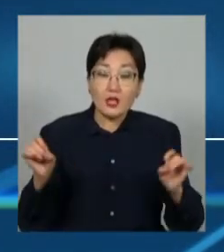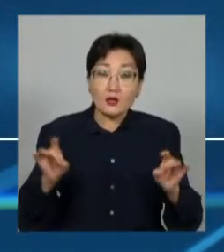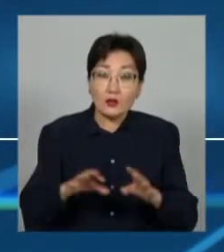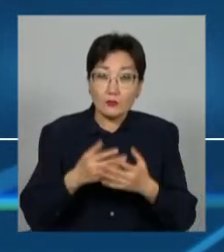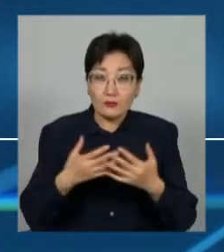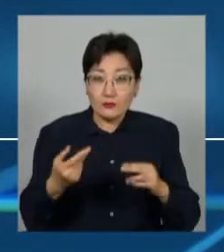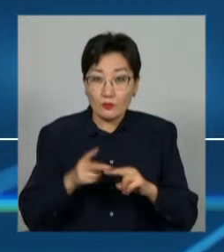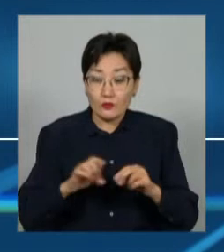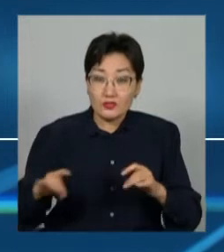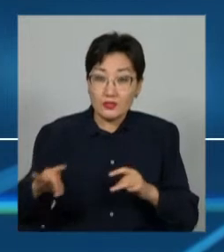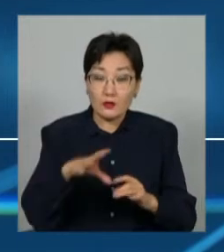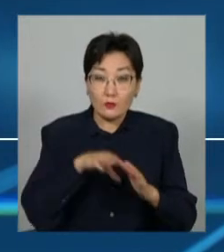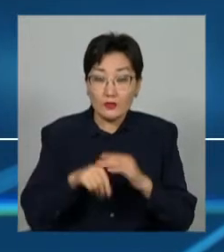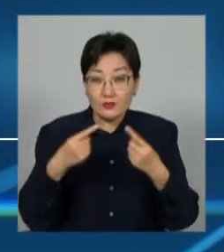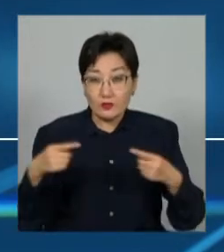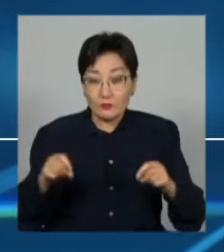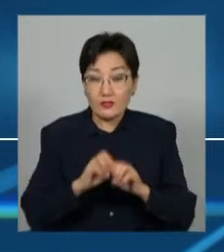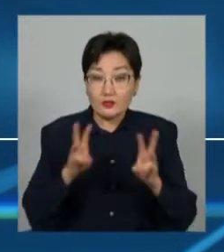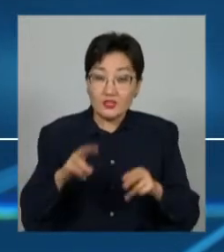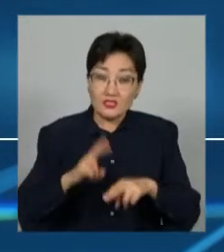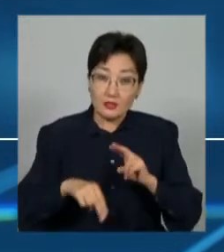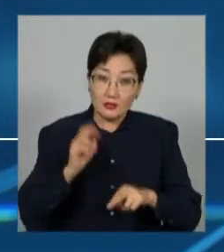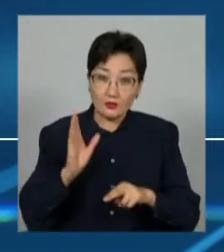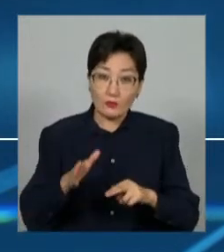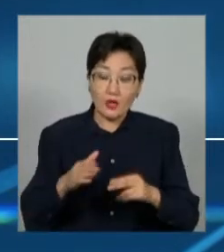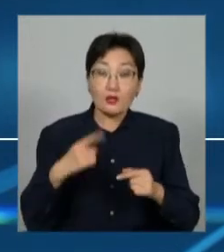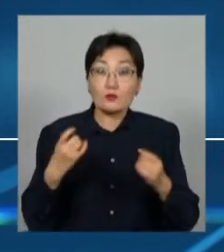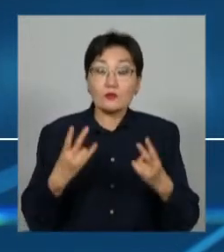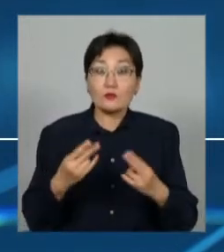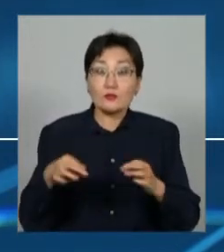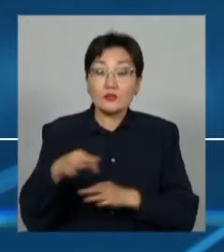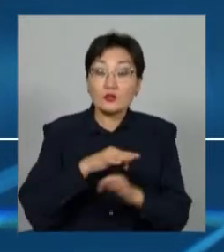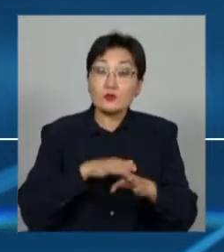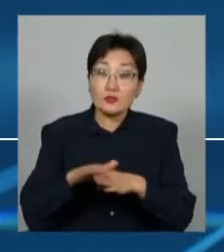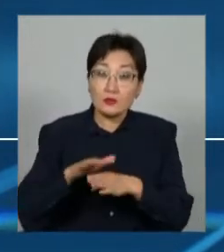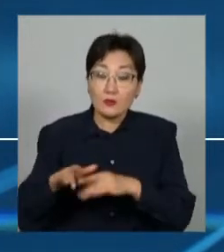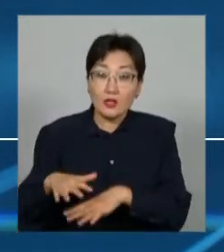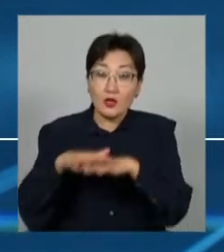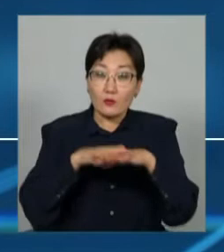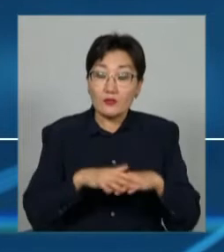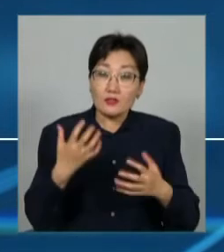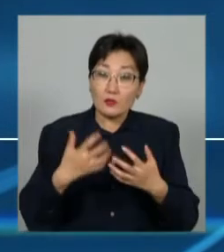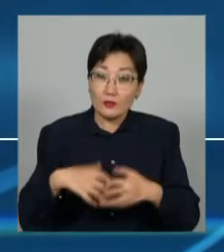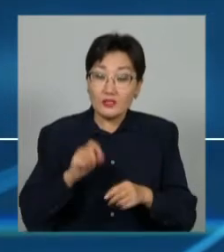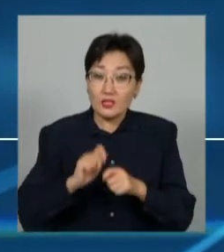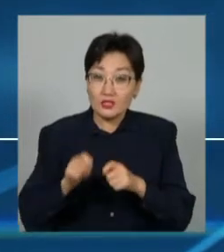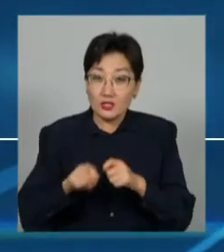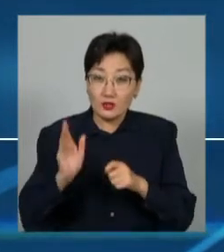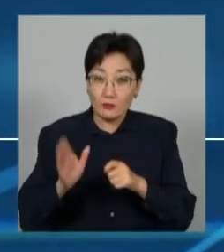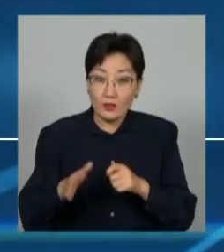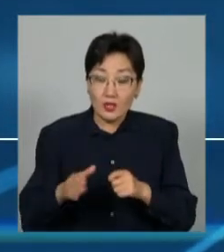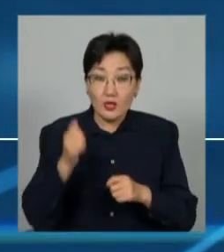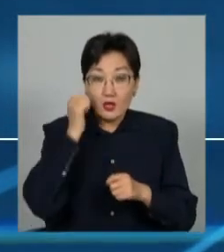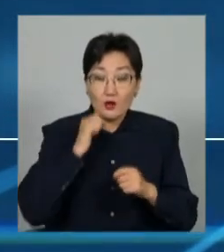осы ауданға қажетті басқа да инфрақұрылым салынады. Айта кету керек, жоба толығымен инвестор есебінен қаржыландырылады. Яғни